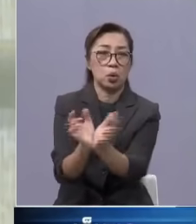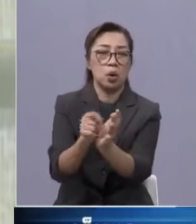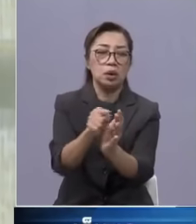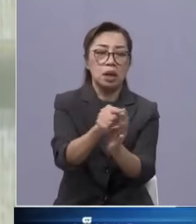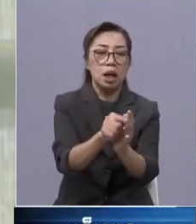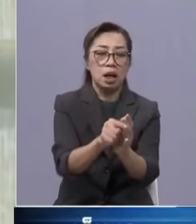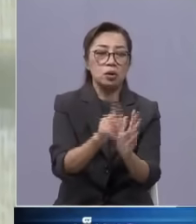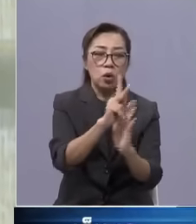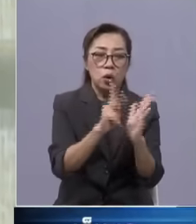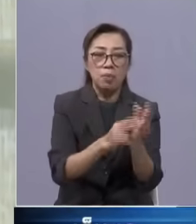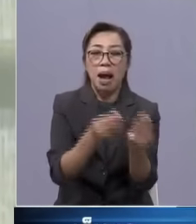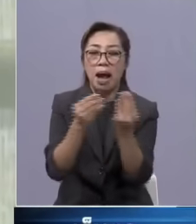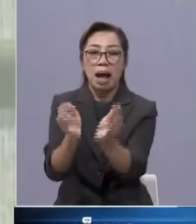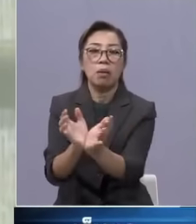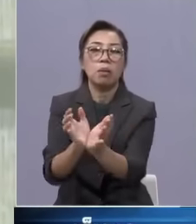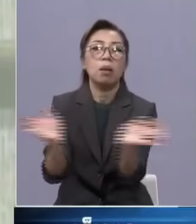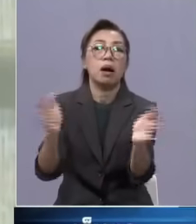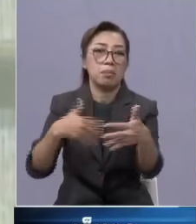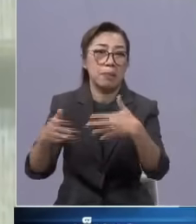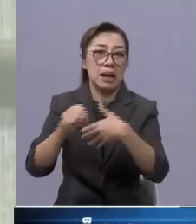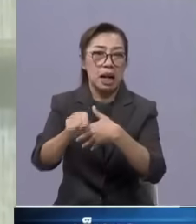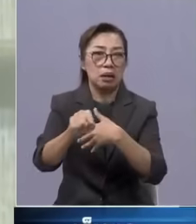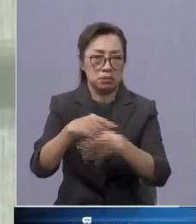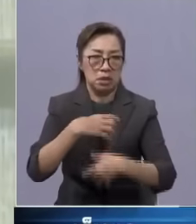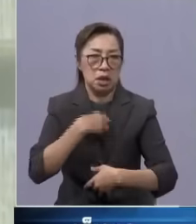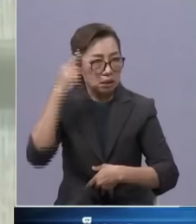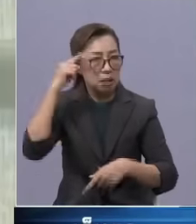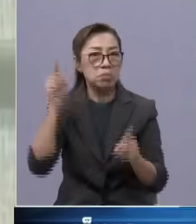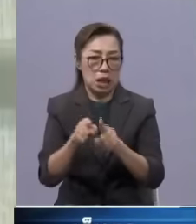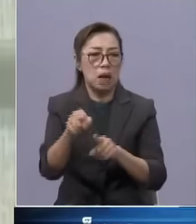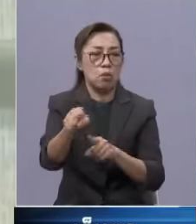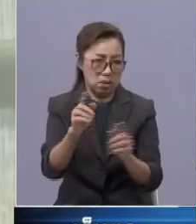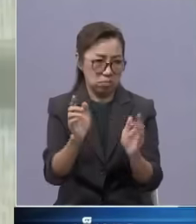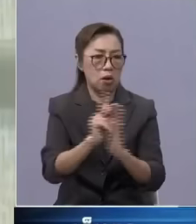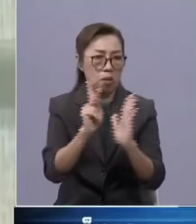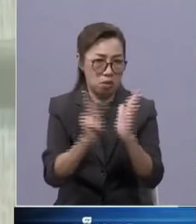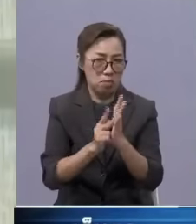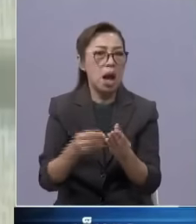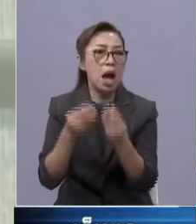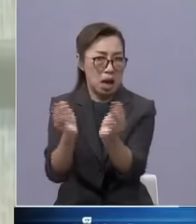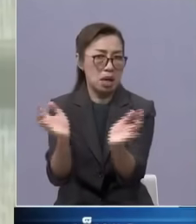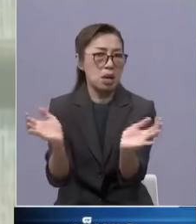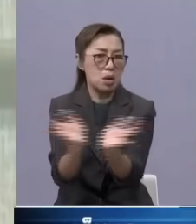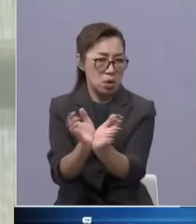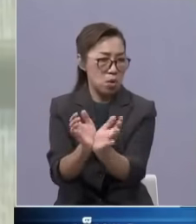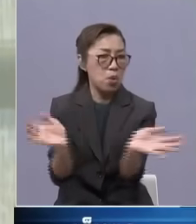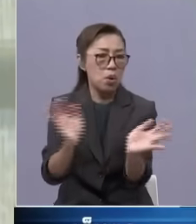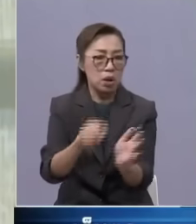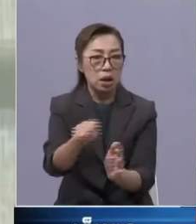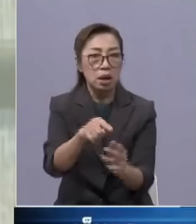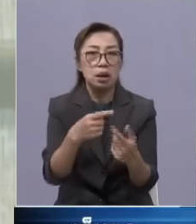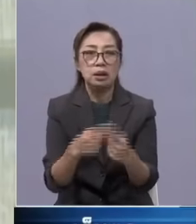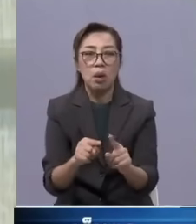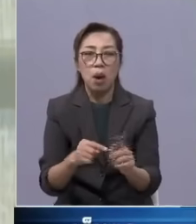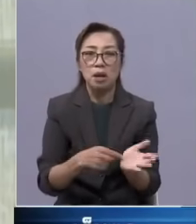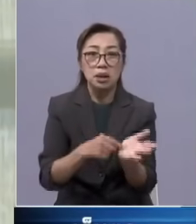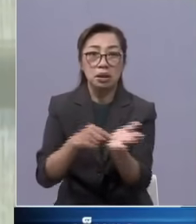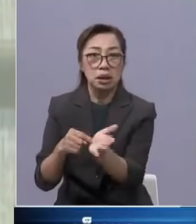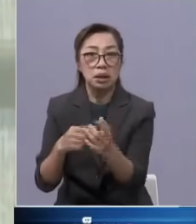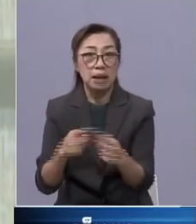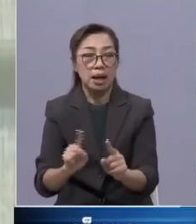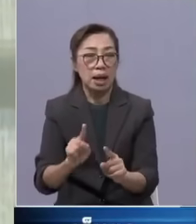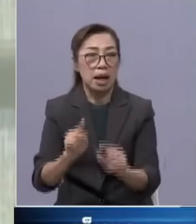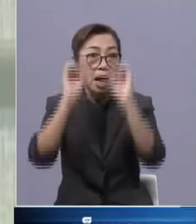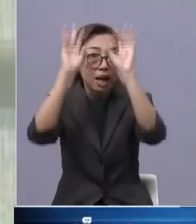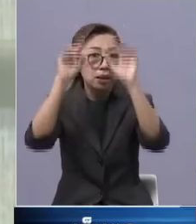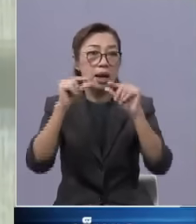ปลดล็อคความขัดแย้งที่ฝังรากลึกมาตั้งแต่ปี 2548ทั้งสองข้อเสนอนั้นมีสิ่งที่ต่างกันก็คือทาง